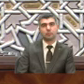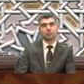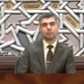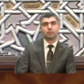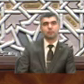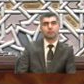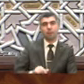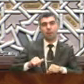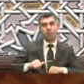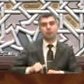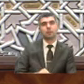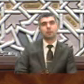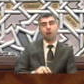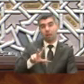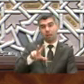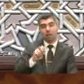السيد الوزير حنا عارفين